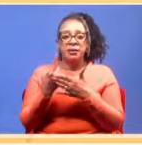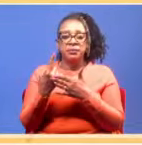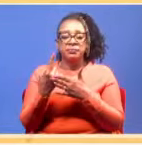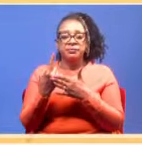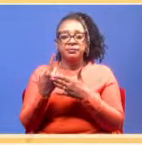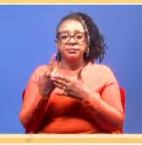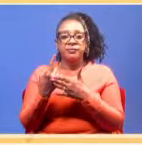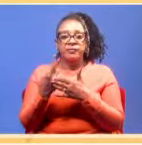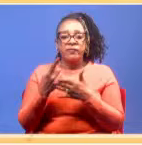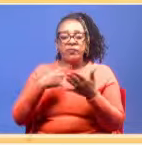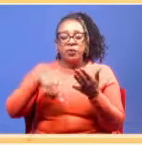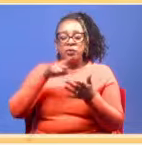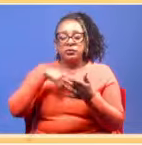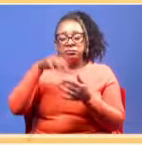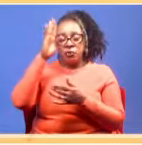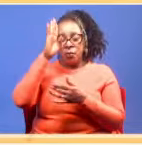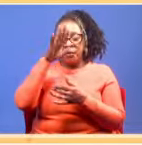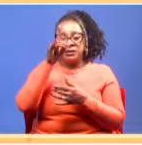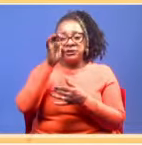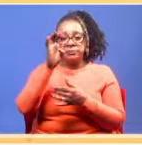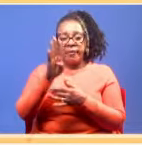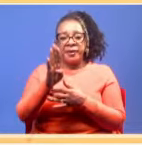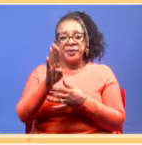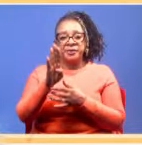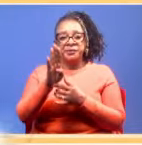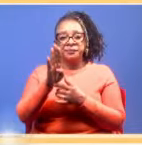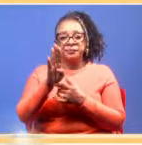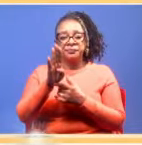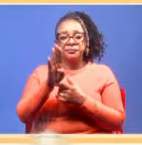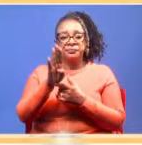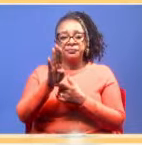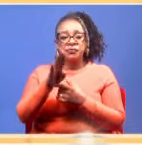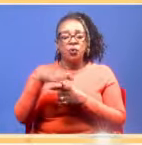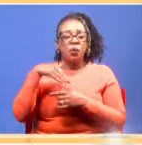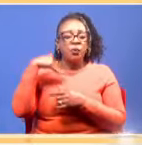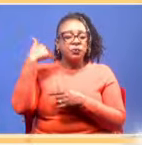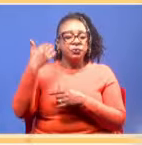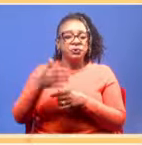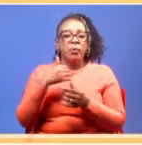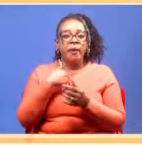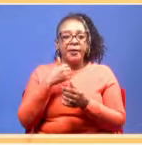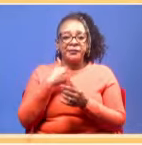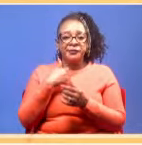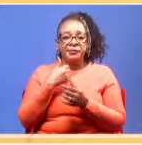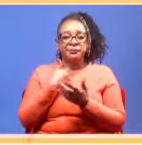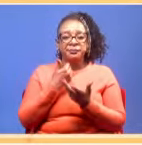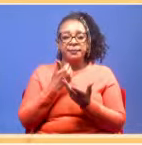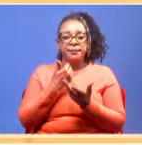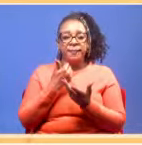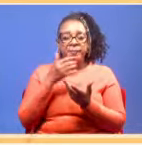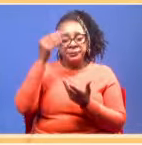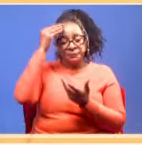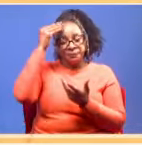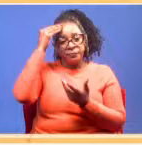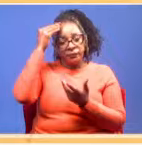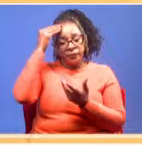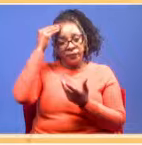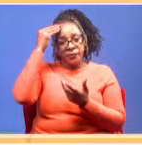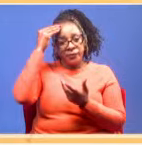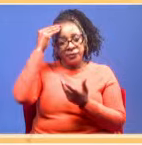Sisi kama shule ya Bungoma DEB huwa tunakuwa na masomo ya ziada